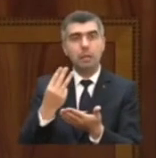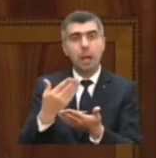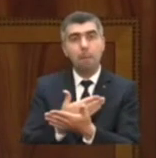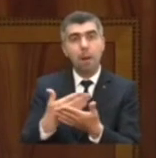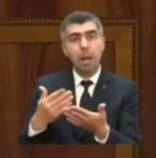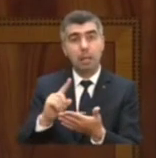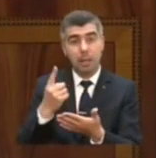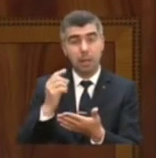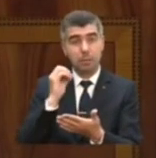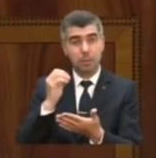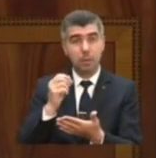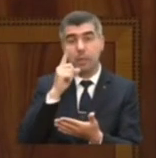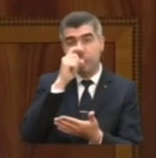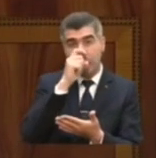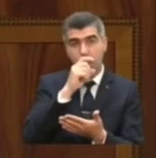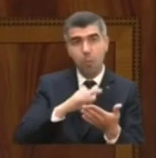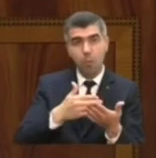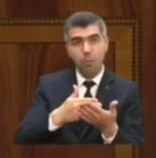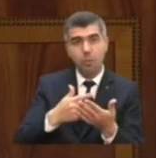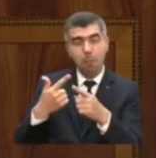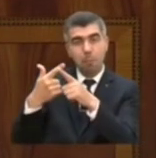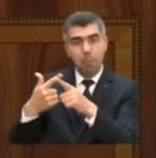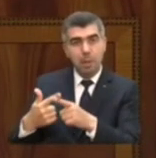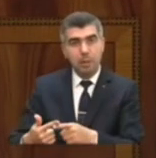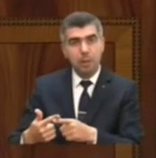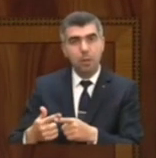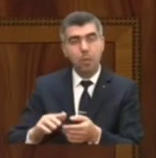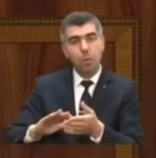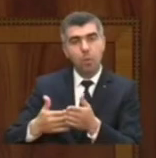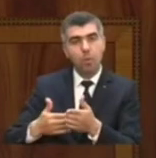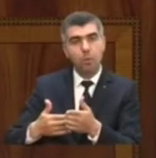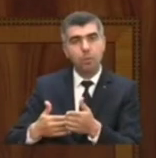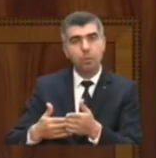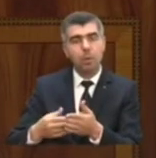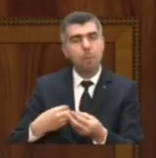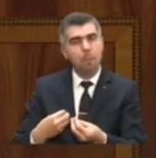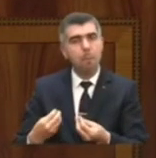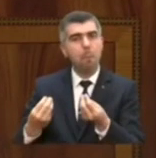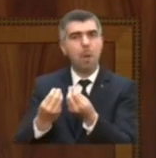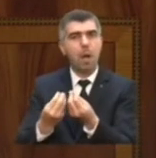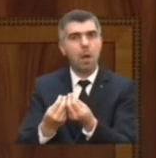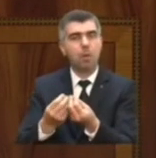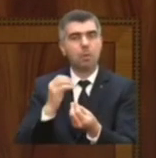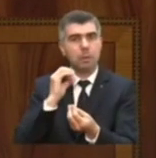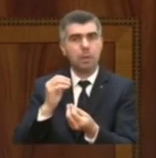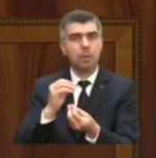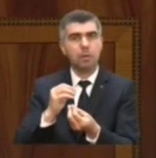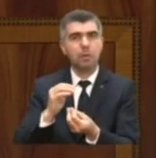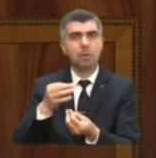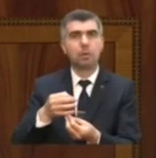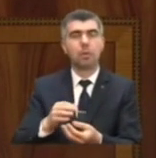كبيره السيد الرئيس باش تمولوا، وكتمشيو لصندوق المقاصه، وحنا معاكم باش تمشيو للمقاصه، ولكن